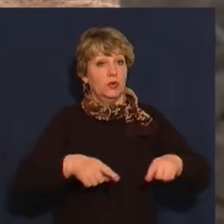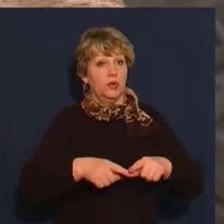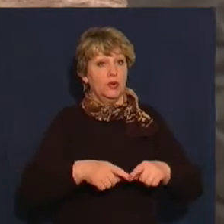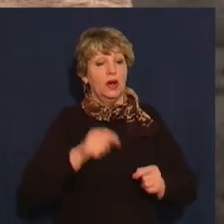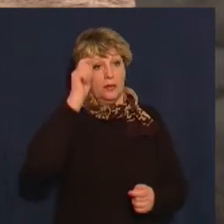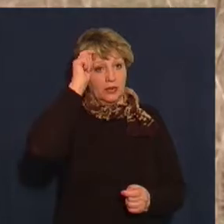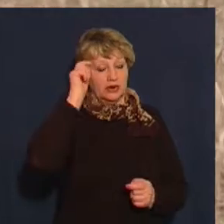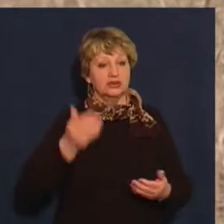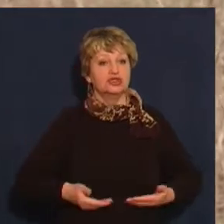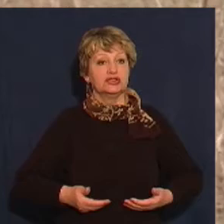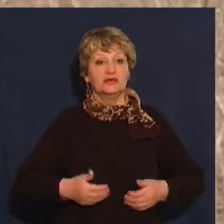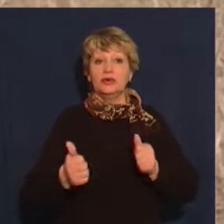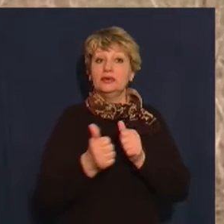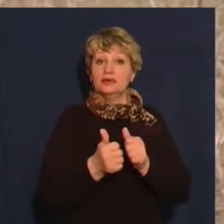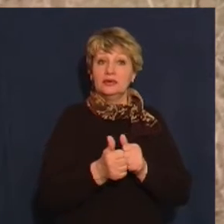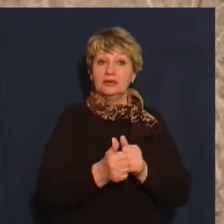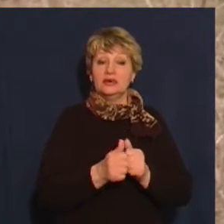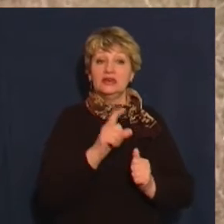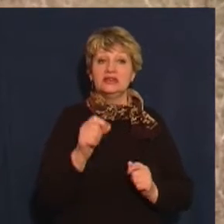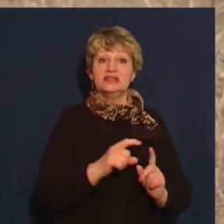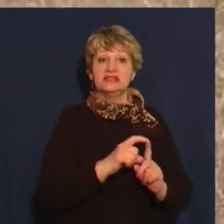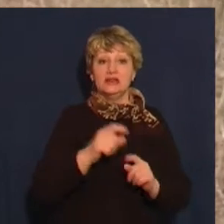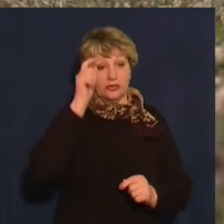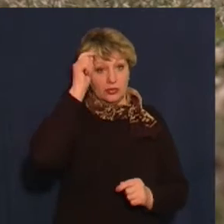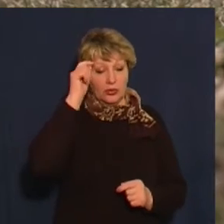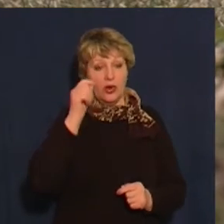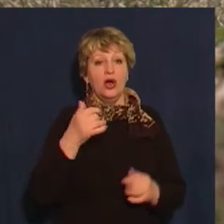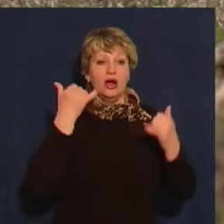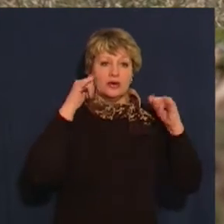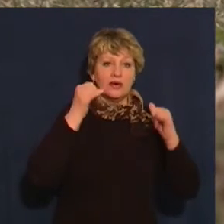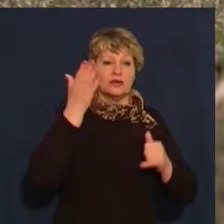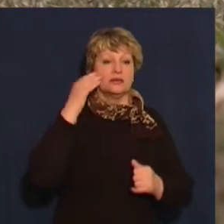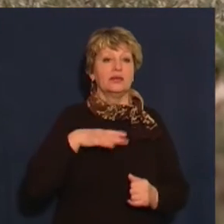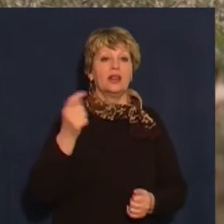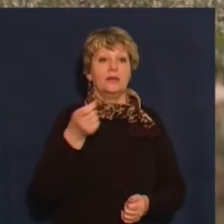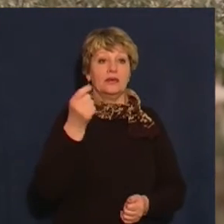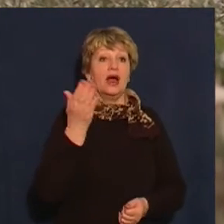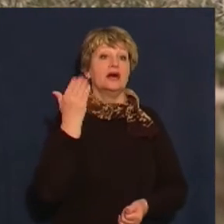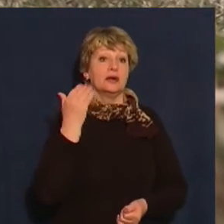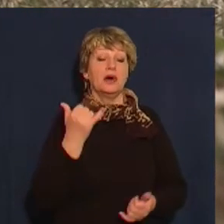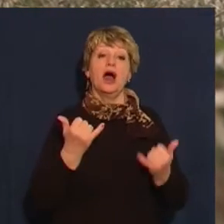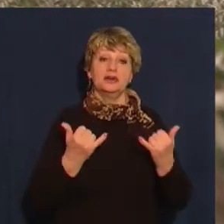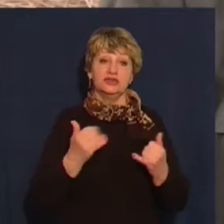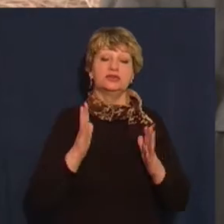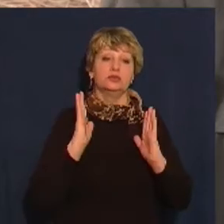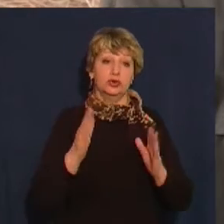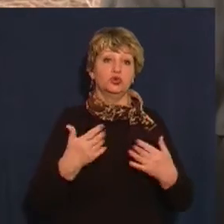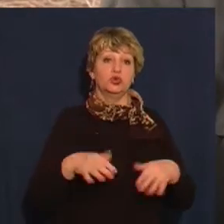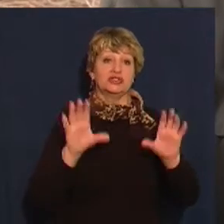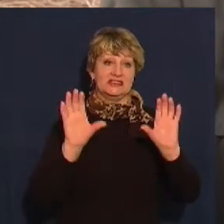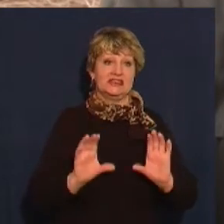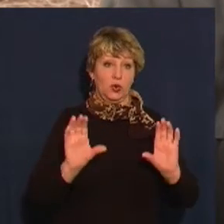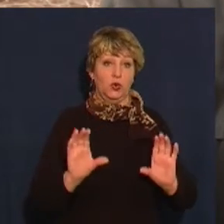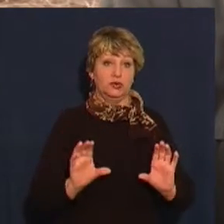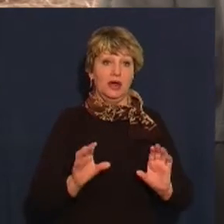мешкає неподалік. Зі слів чоловіка, худобу селяни тут пасли раніше, але тепер робитимуть це законно. Тільки цього